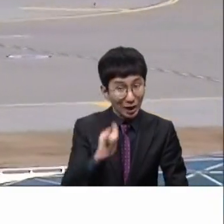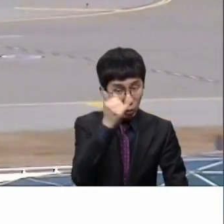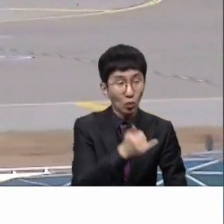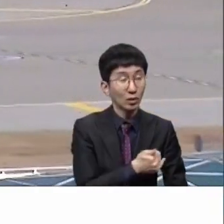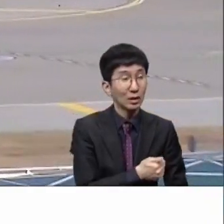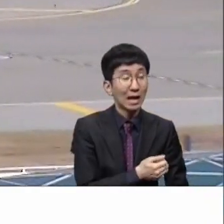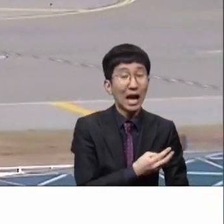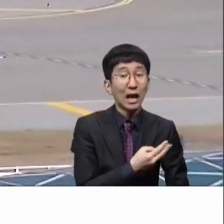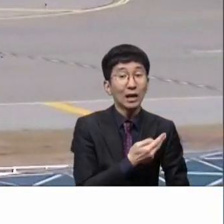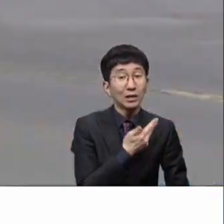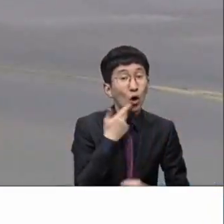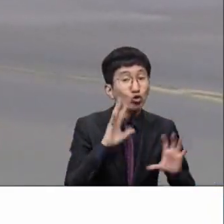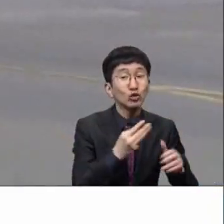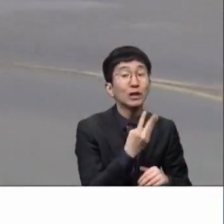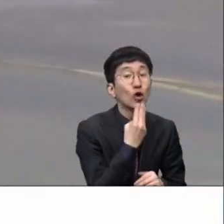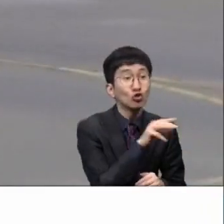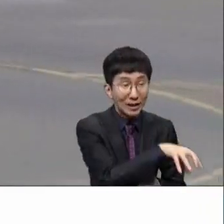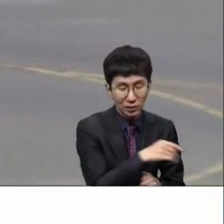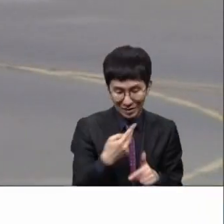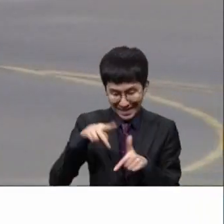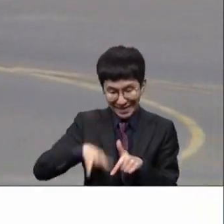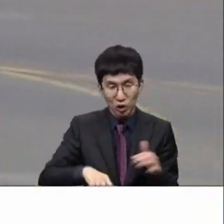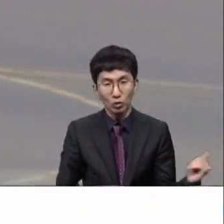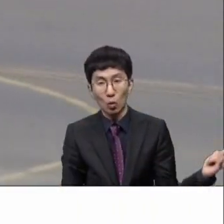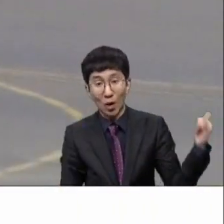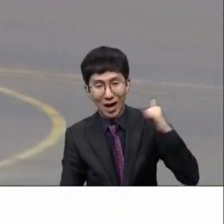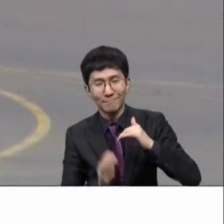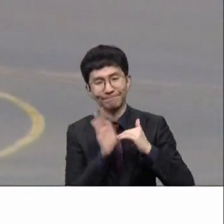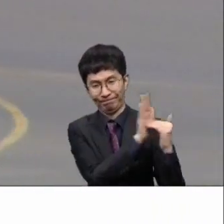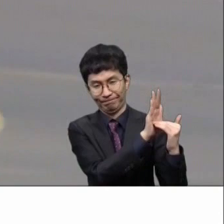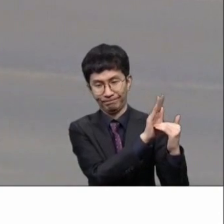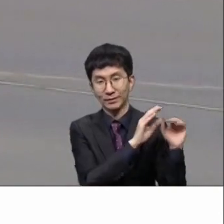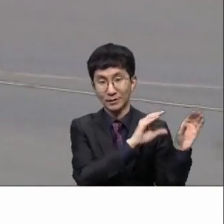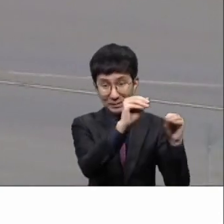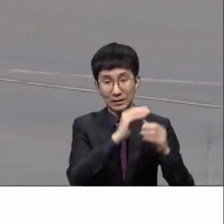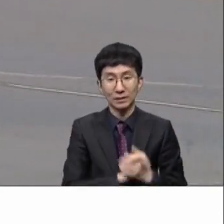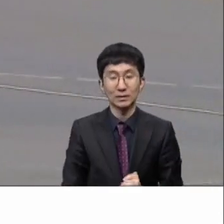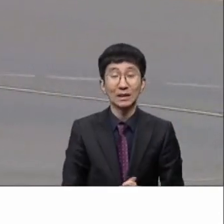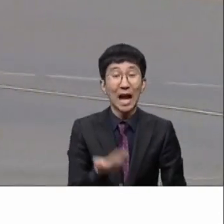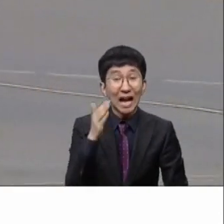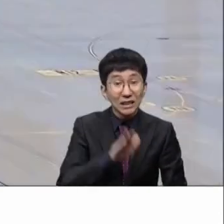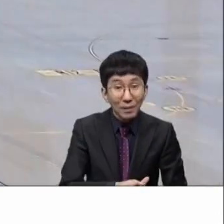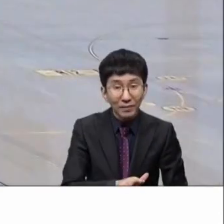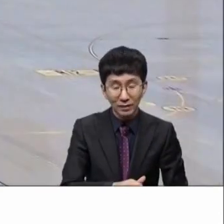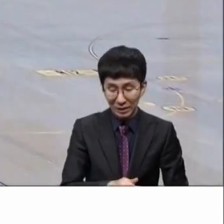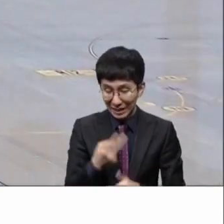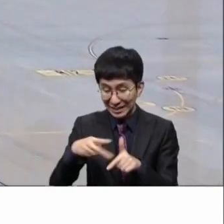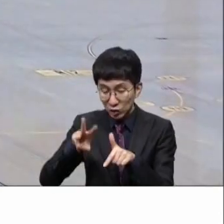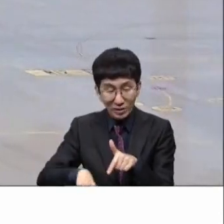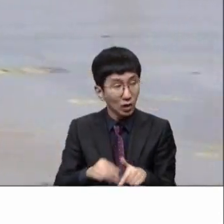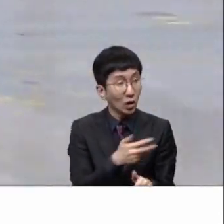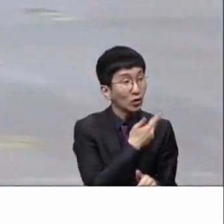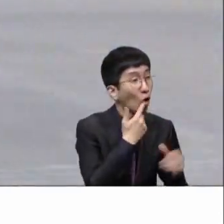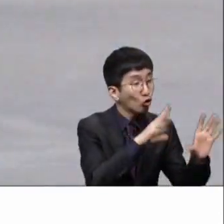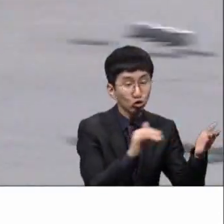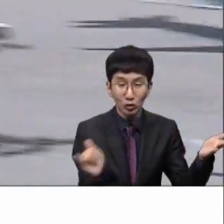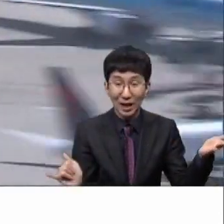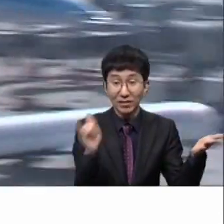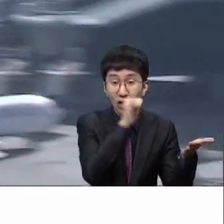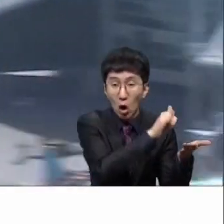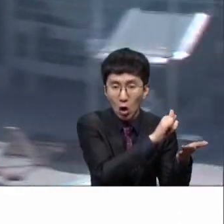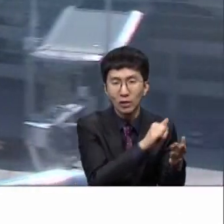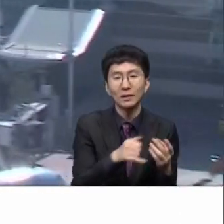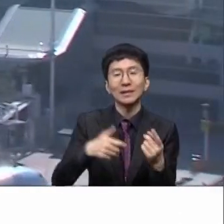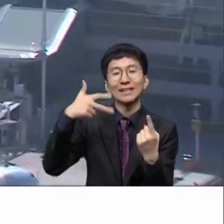런던에서 인천으로 들어오는 항공편을 오늘부터 즉각 중단시켰습니다. 하지만 인천에서 런던으로 가는 항공편은